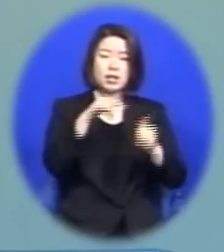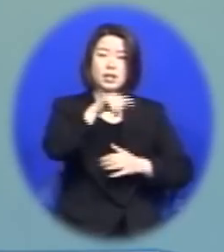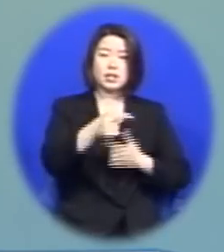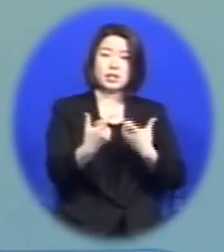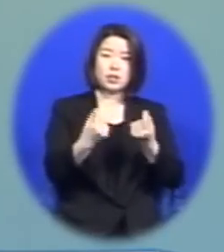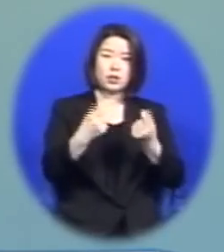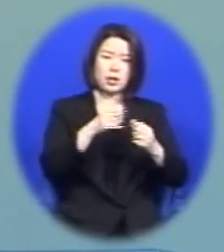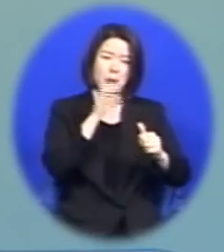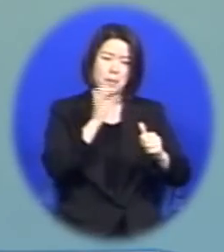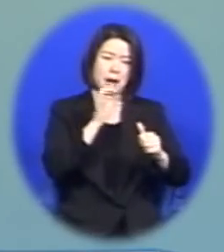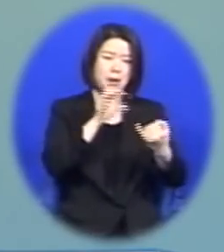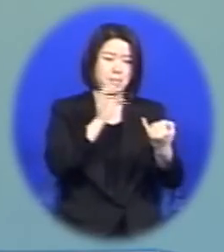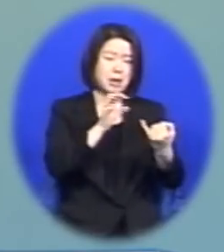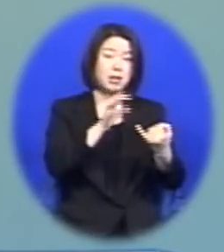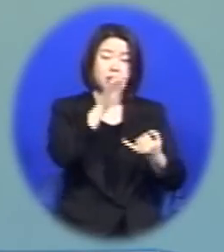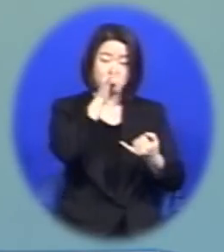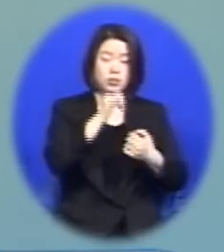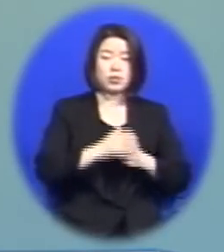비난합니다